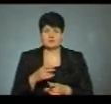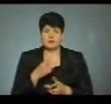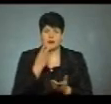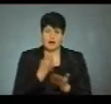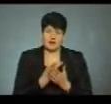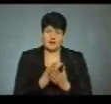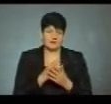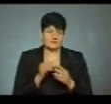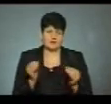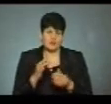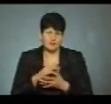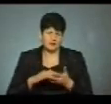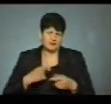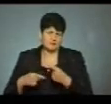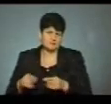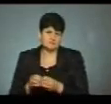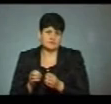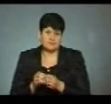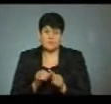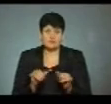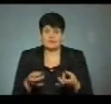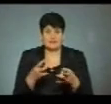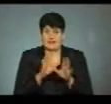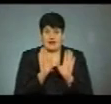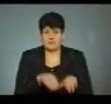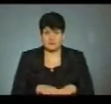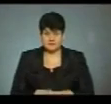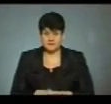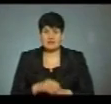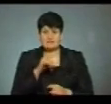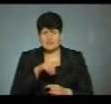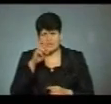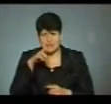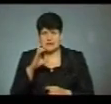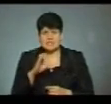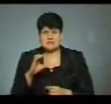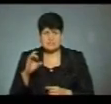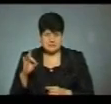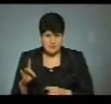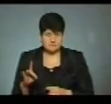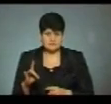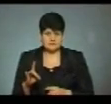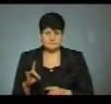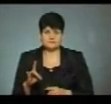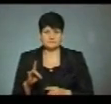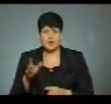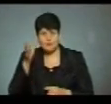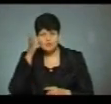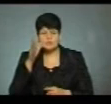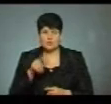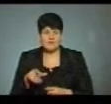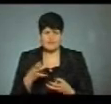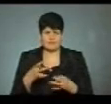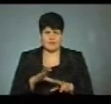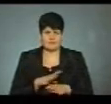далі. Тобто там ніякого саморозвитку не потрібно було. Тому що в тій країні СССР, яка називалася, мудрих людей не потрібно було.